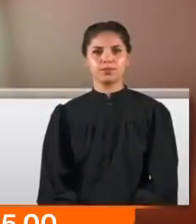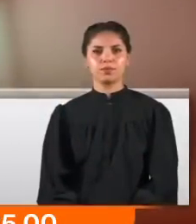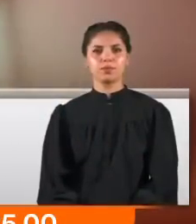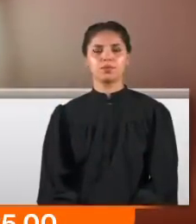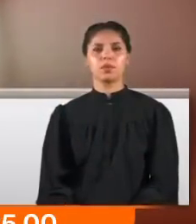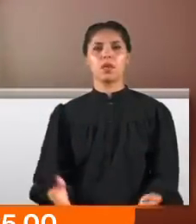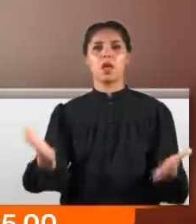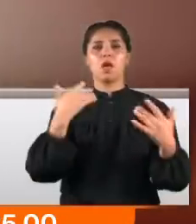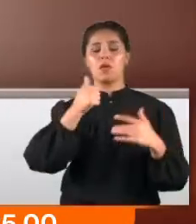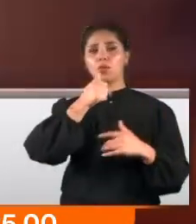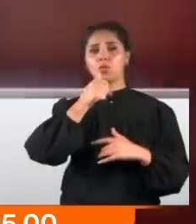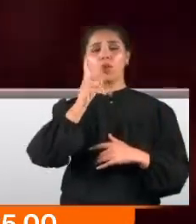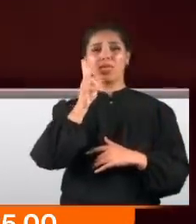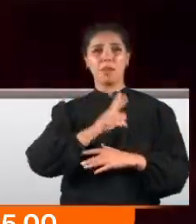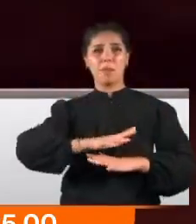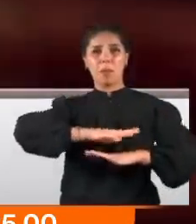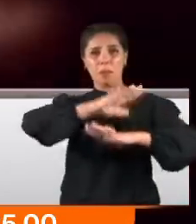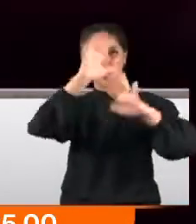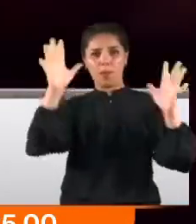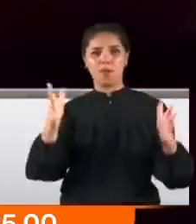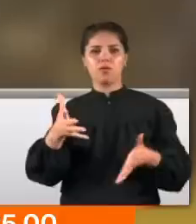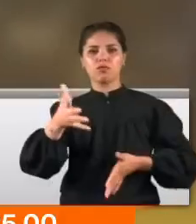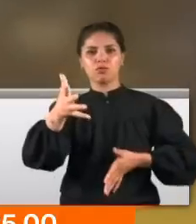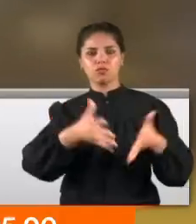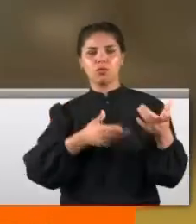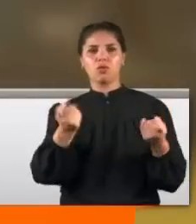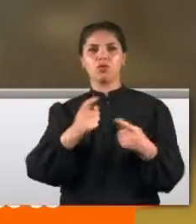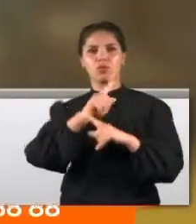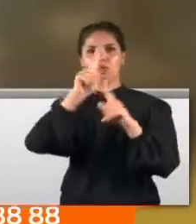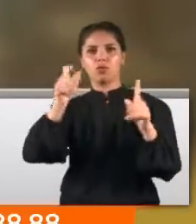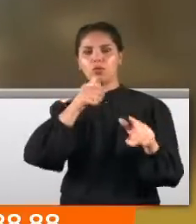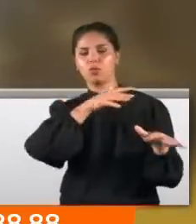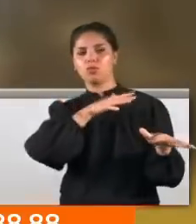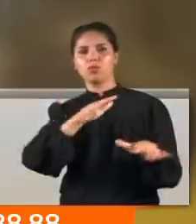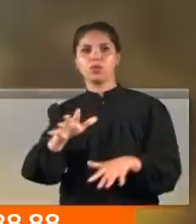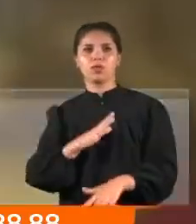Metrelerce yükseğe fışkıran temiz su caddeyi ve üzerindeki iş yerlerini bastı.